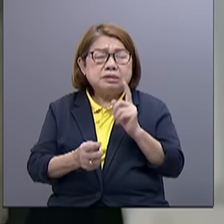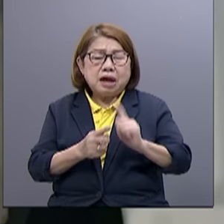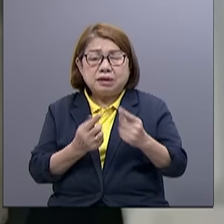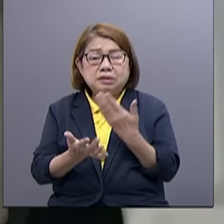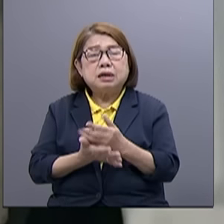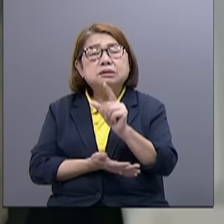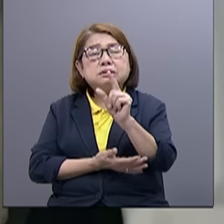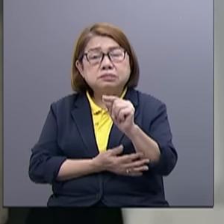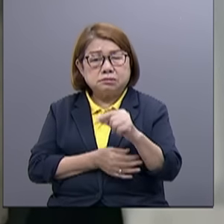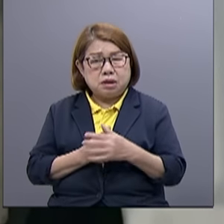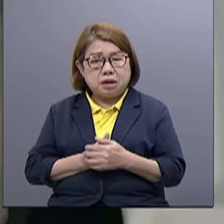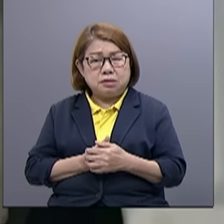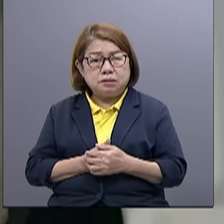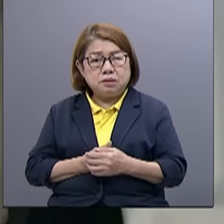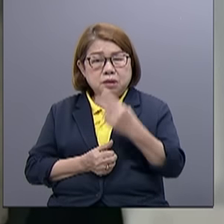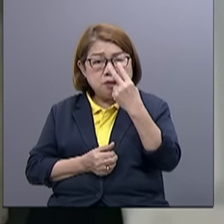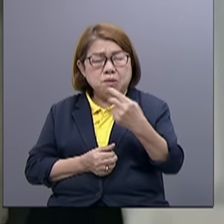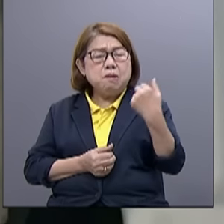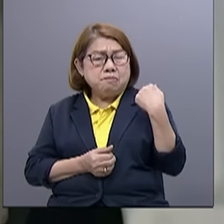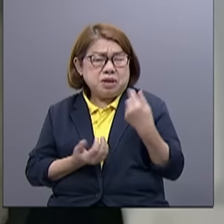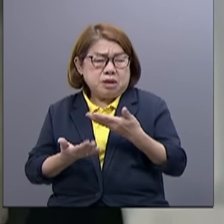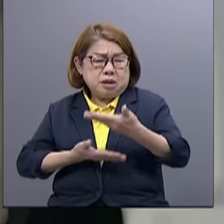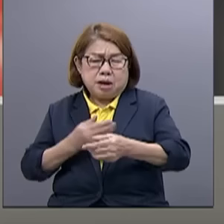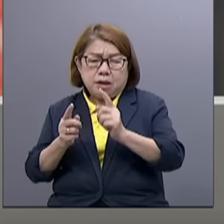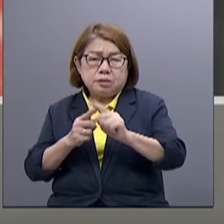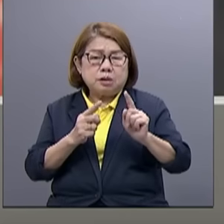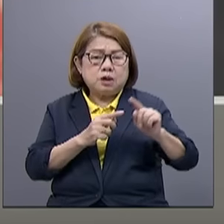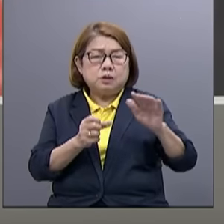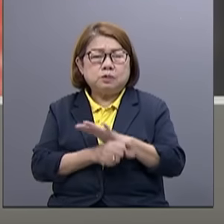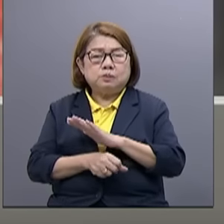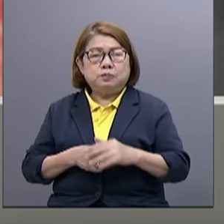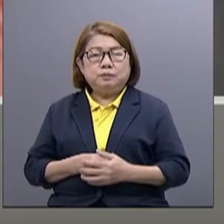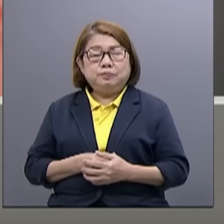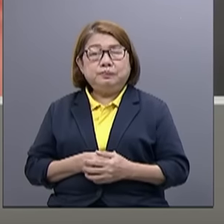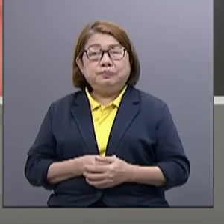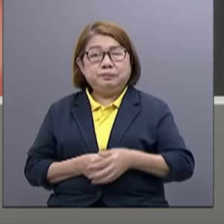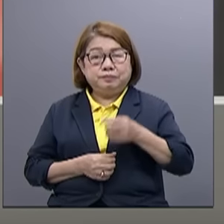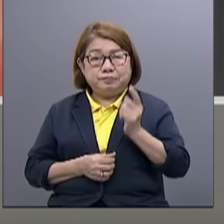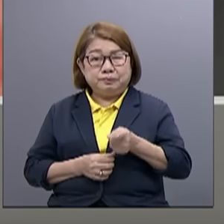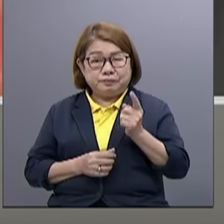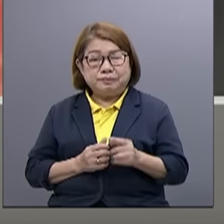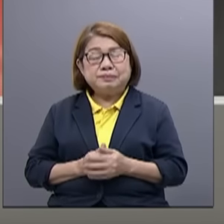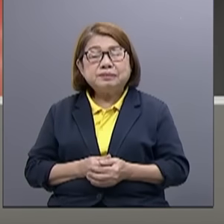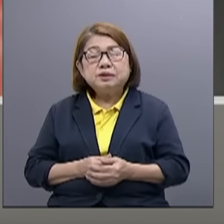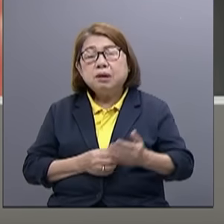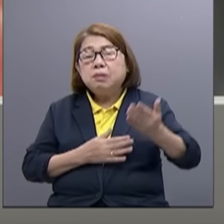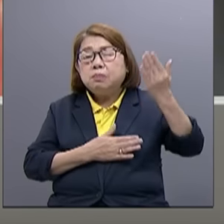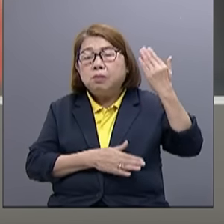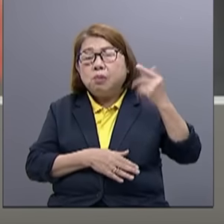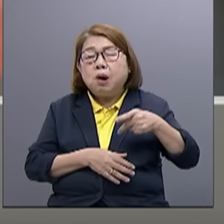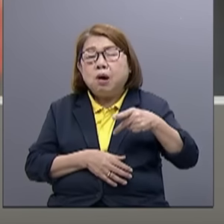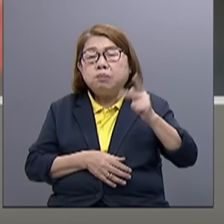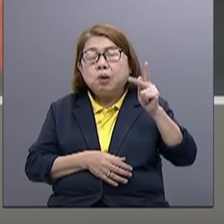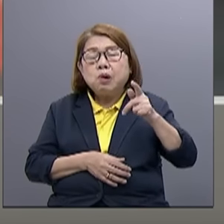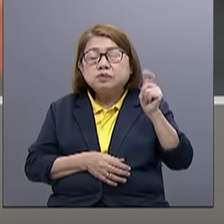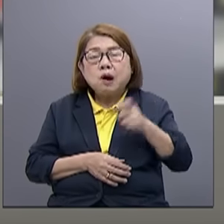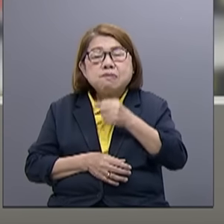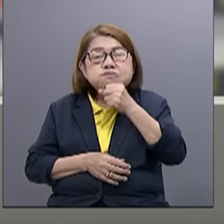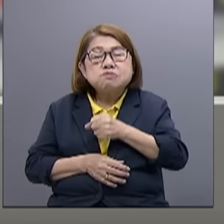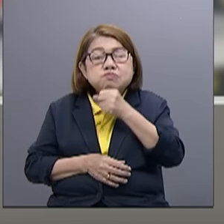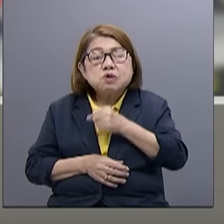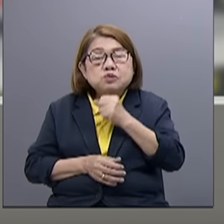อ่ะมันก็คือครอบคลุมกับทุกอย่างแล้ว ปกติแล้วยุคอากงอาม่าก็บริโภคสินค้าจากจีนกันนะคะ